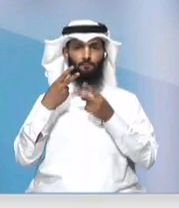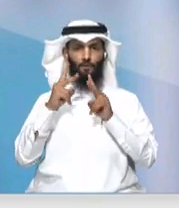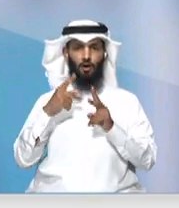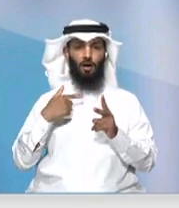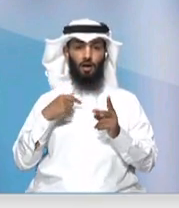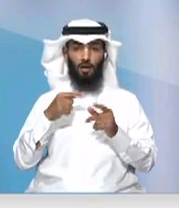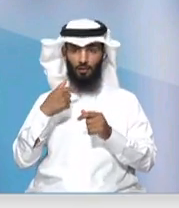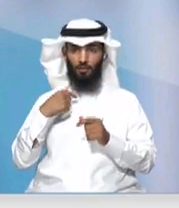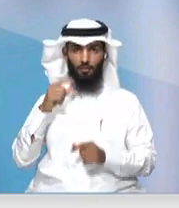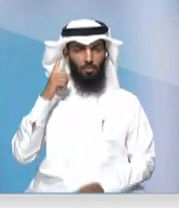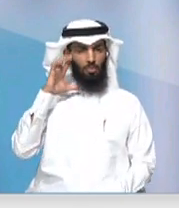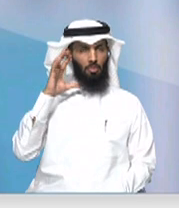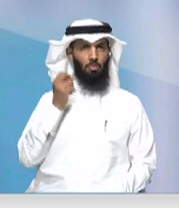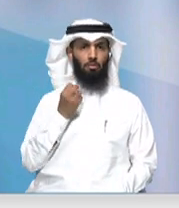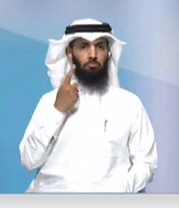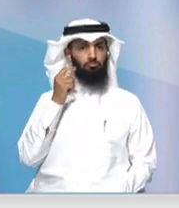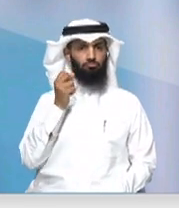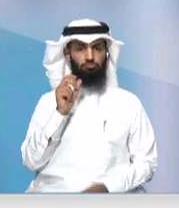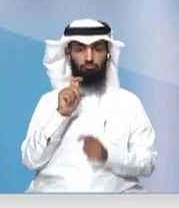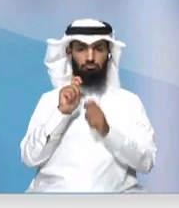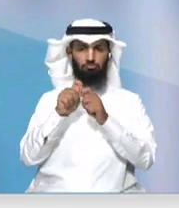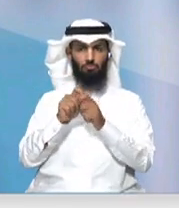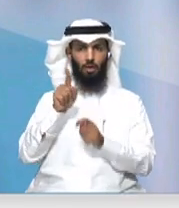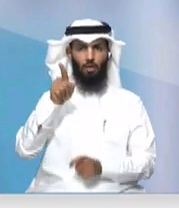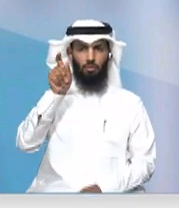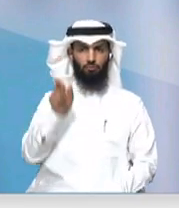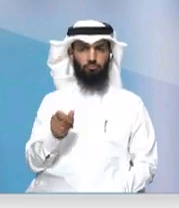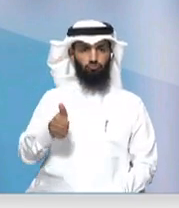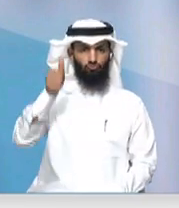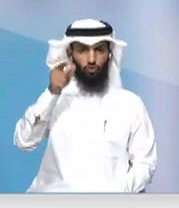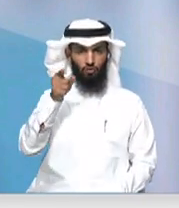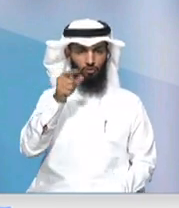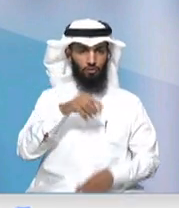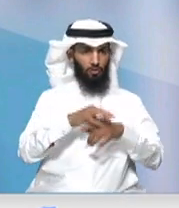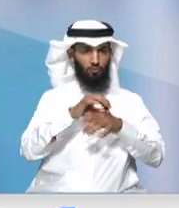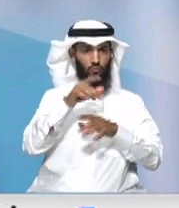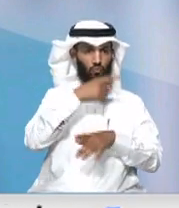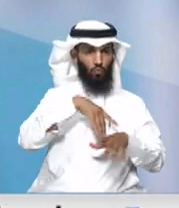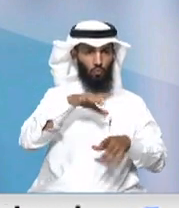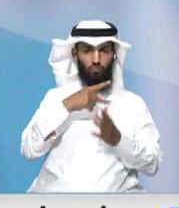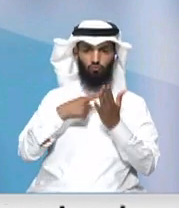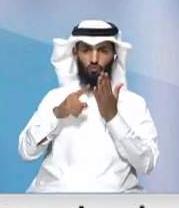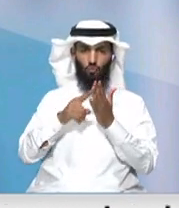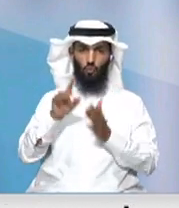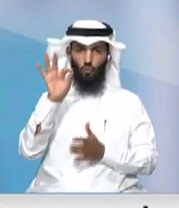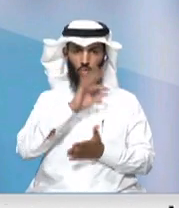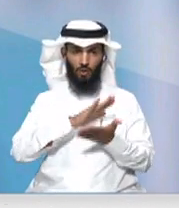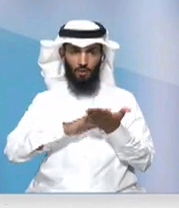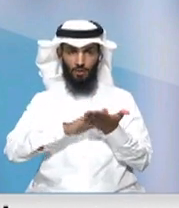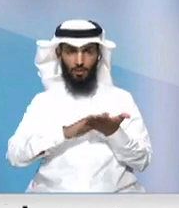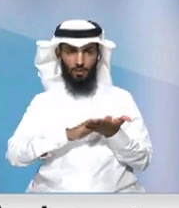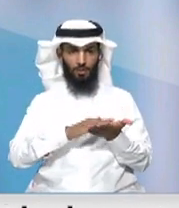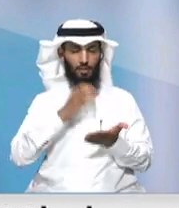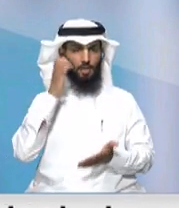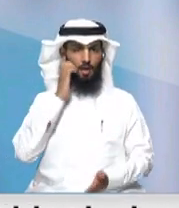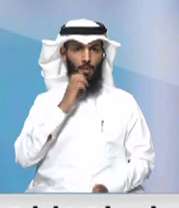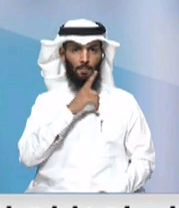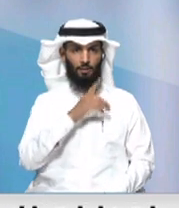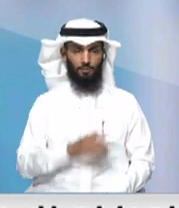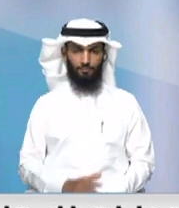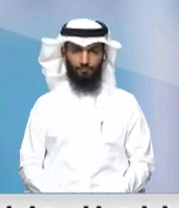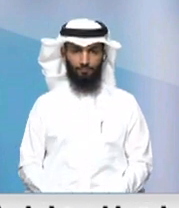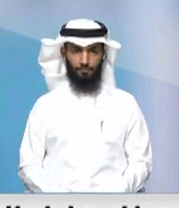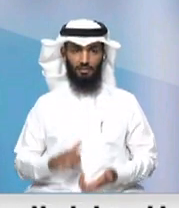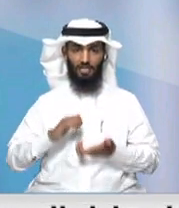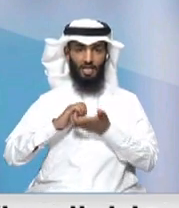الأعضاء، وذلك خلفا لهيئة الأوراق المالية والسلع في دولة الإمارات العربية المتحدة. هذا ويهدف الاتحاد